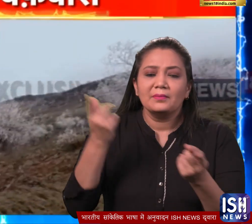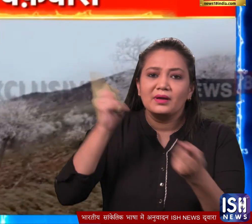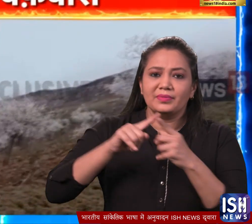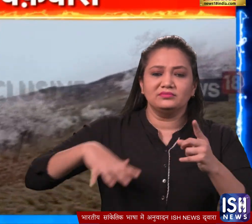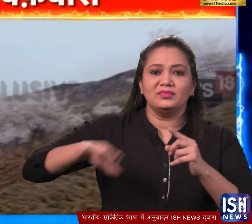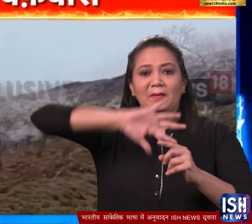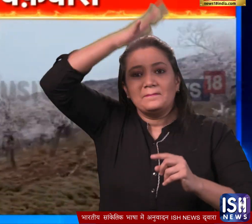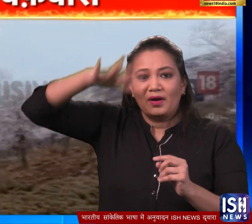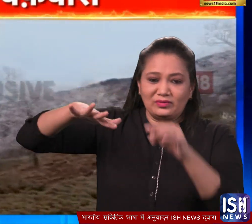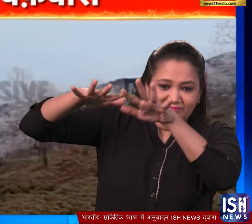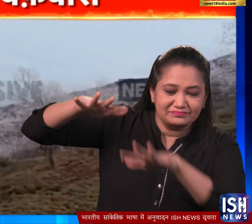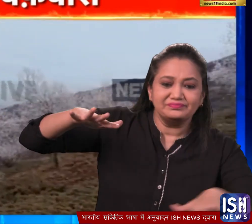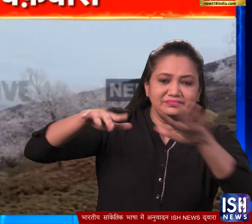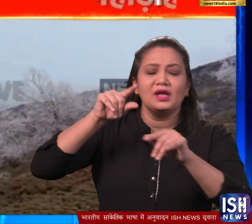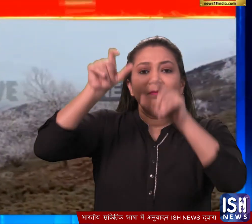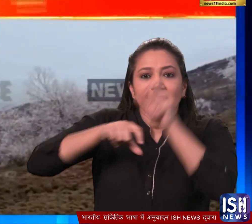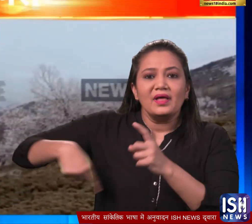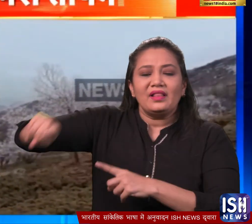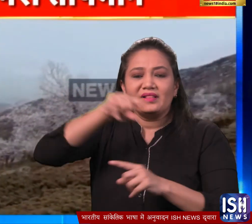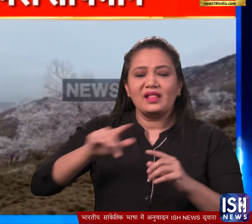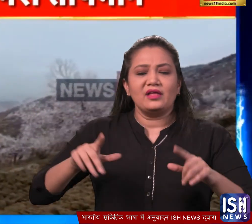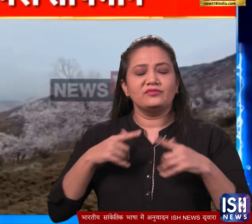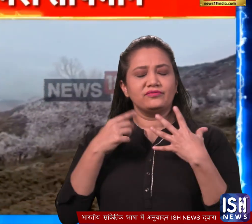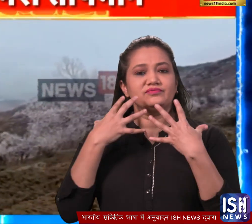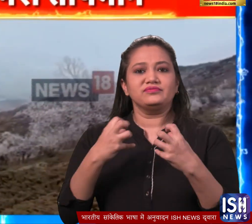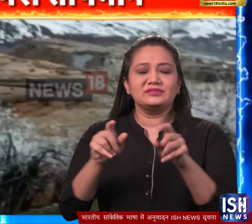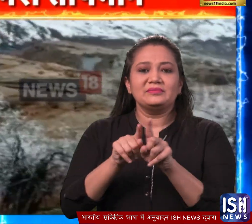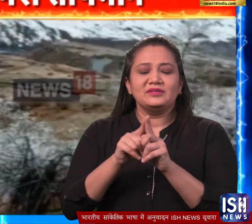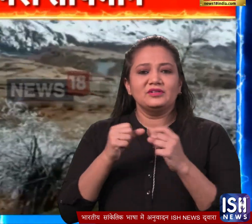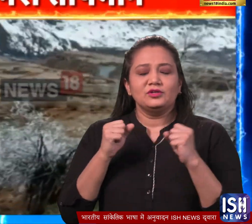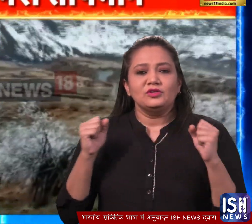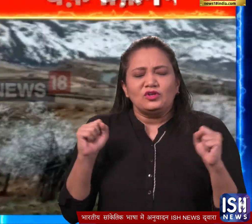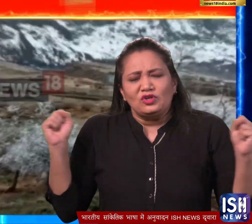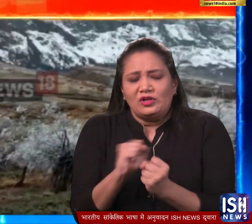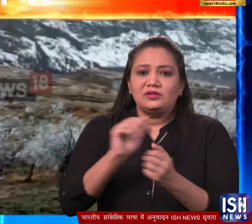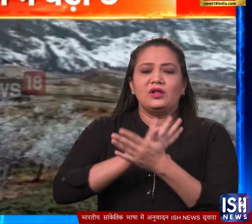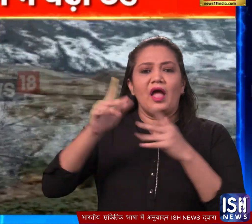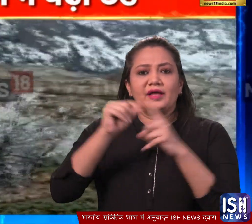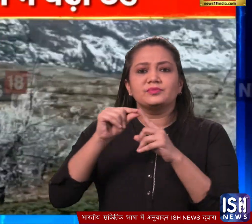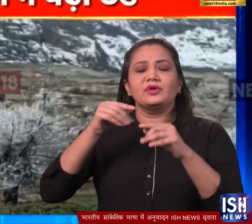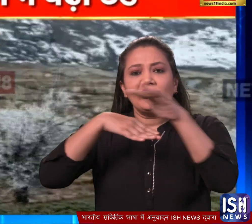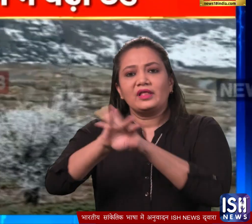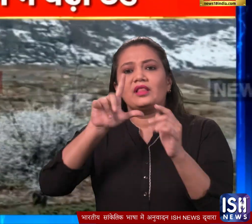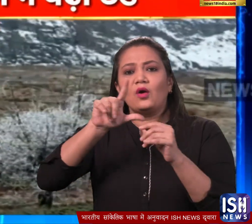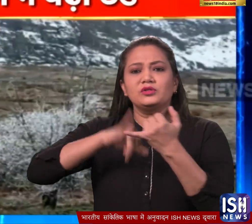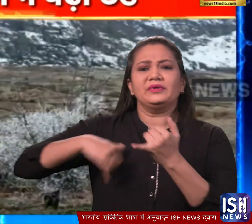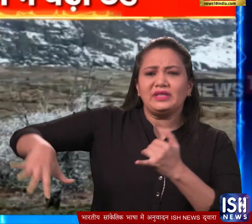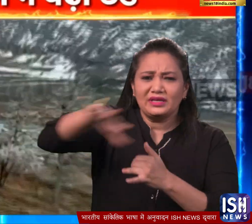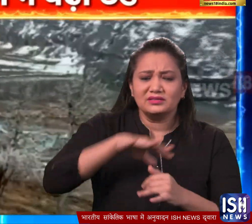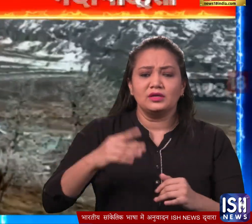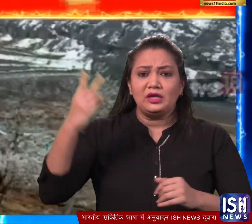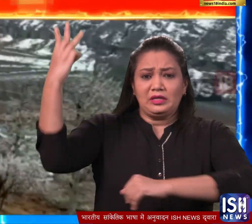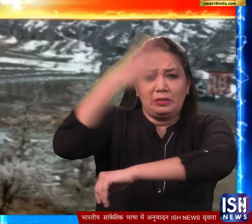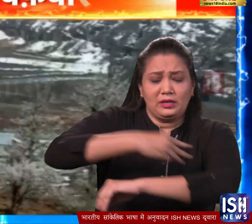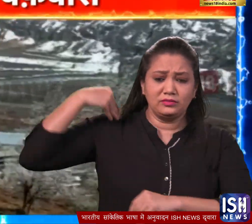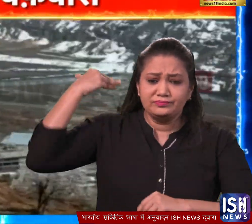जिसका असर कुछ ऐसा हुआ कि पहाड़ी इलाकों में रहने वाले लोगों की जिंदगी जम सी गई, जिसकी कुछ तस्वीरें हिमाचल प्रदेश के लाहौल स्पीति से भी सामने आई।